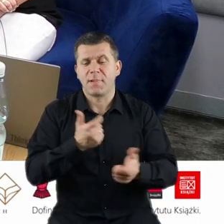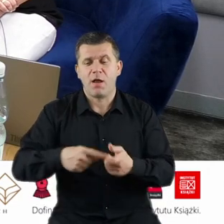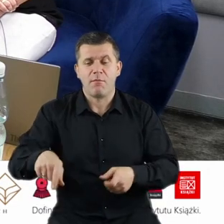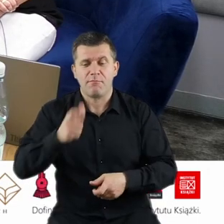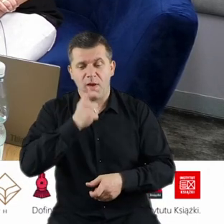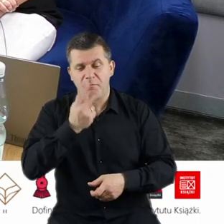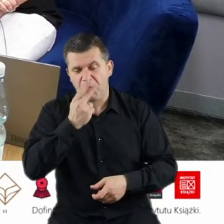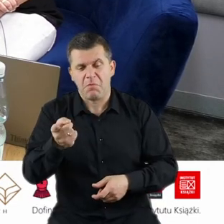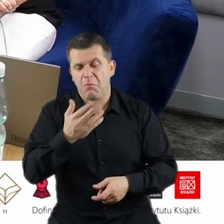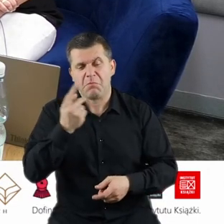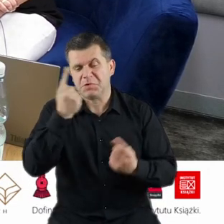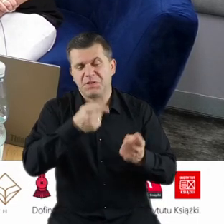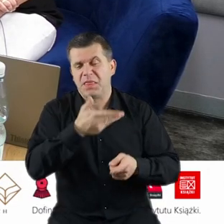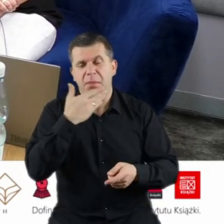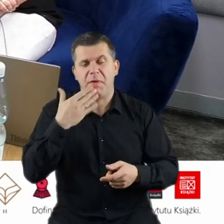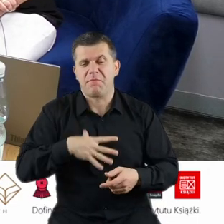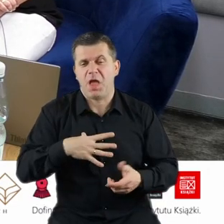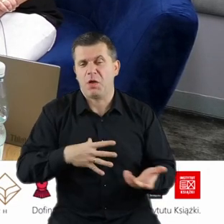sprawców.